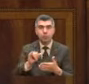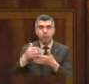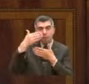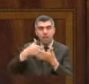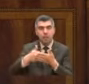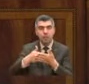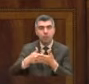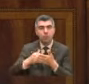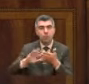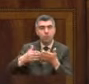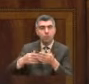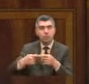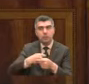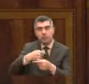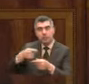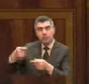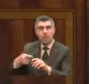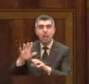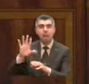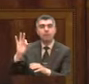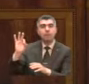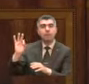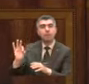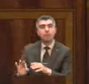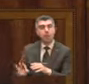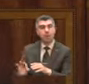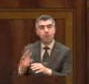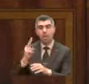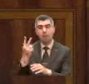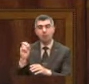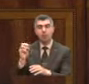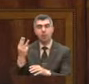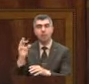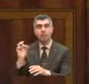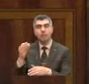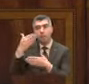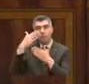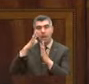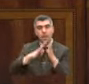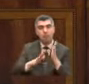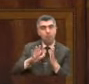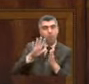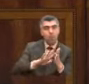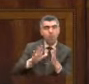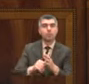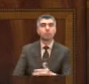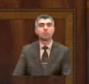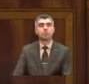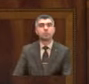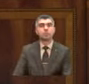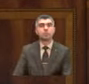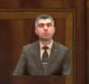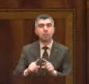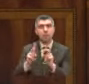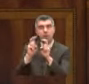تلبية حاجيات الطاقة بأكثر من 50% وفوق سنة 2030. تحقيق هذا الرهان سيمكن بلدنا من